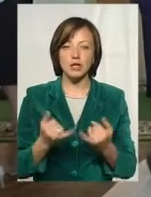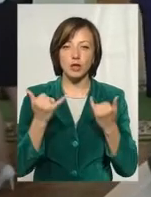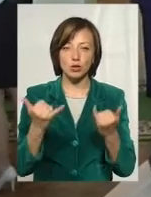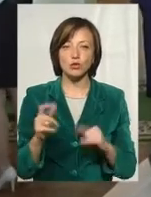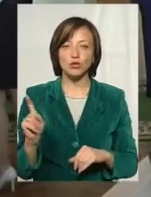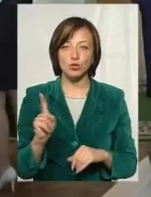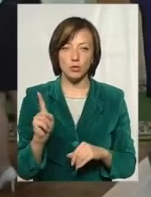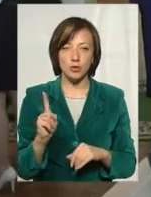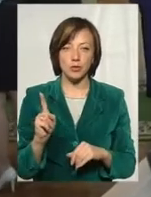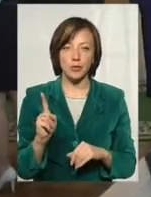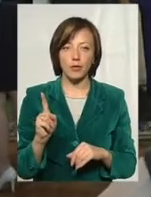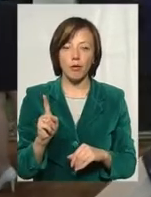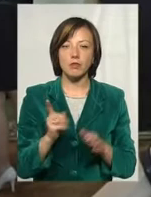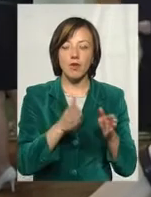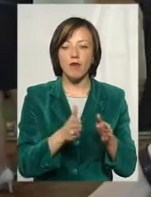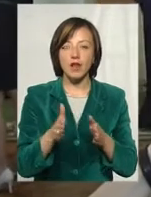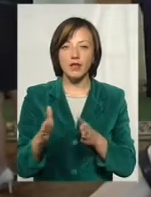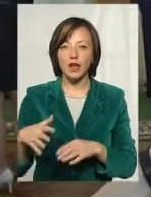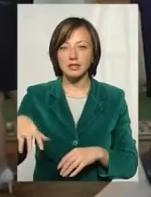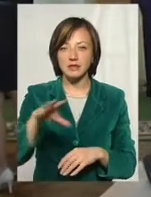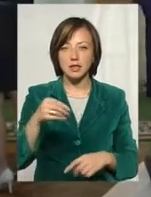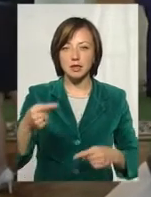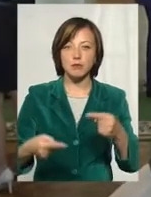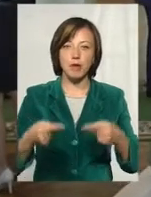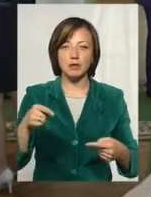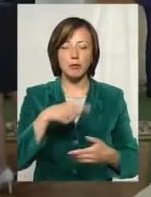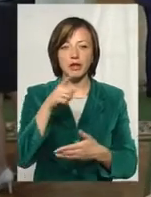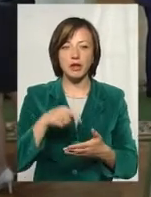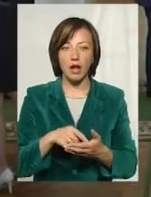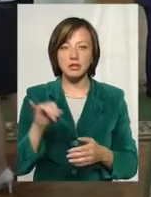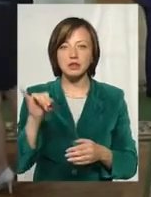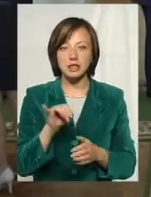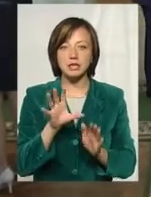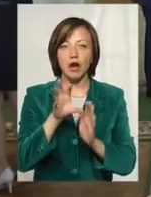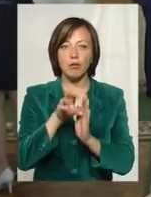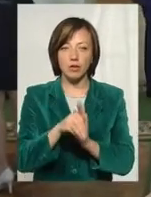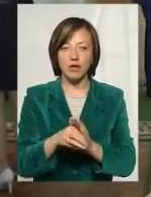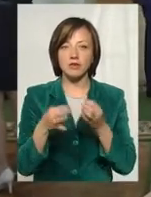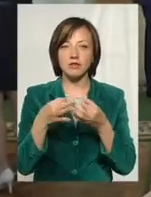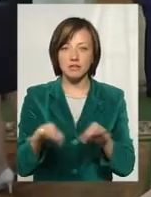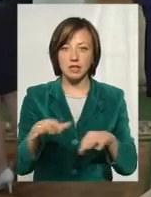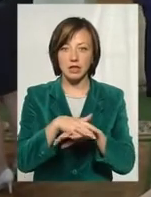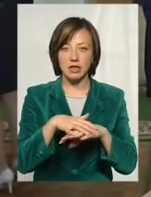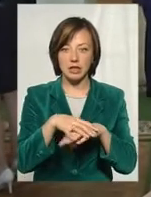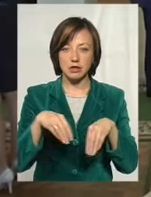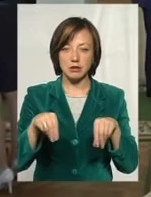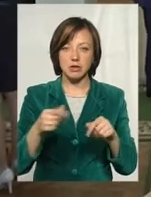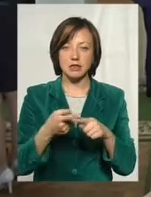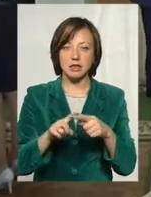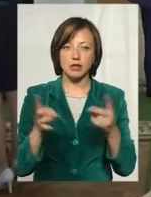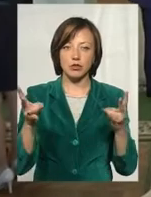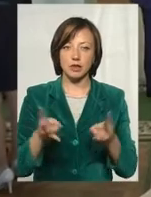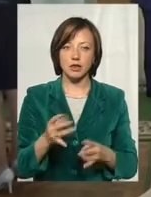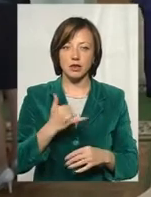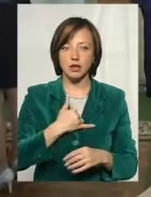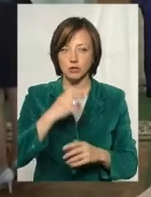того, щоб владнати ці всі спірні питання і таки запровадити вільний ринок землі. Це необхідно для